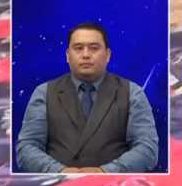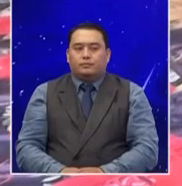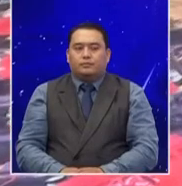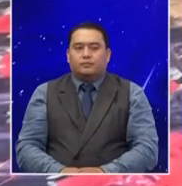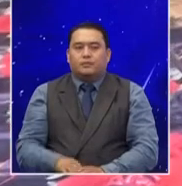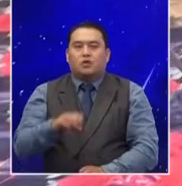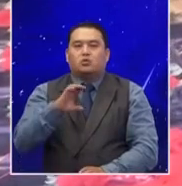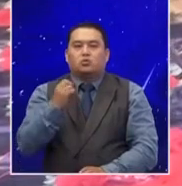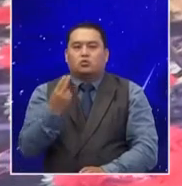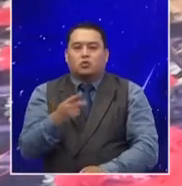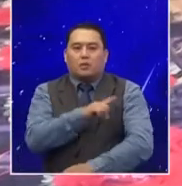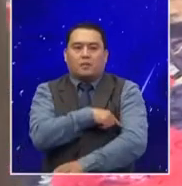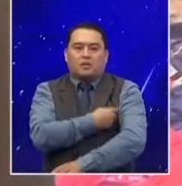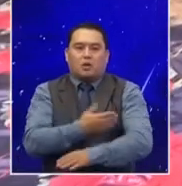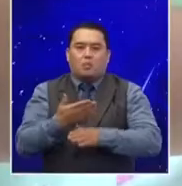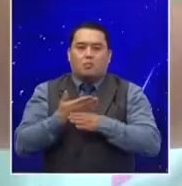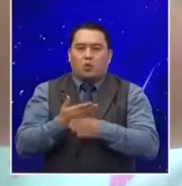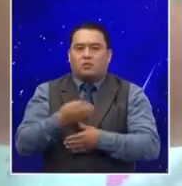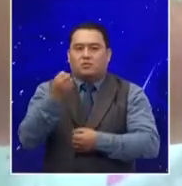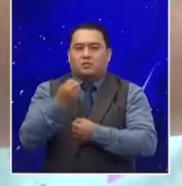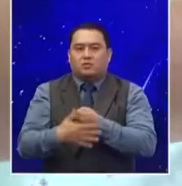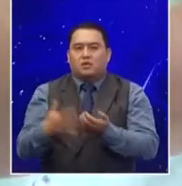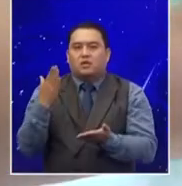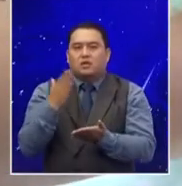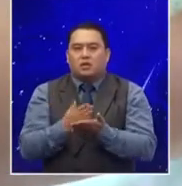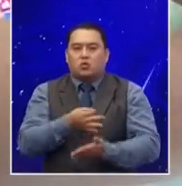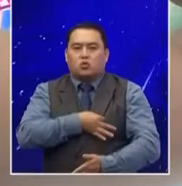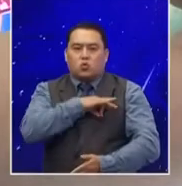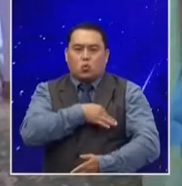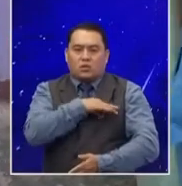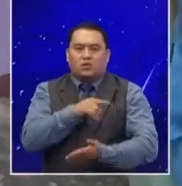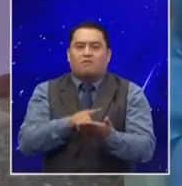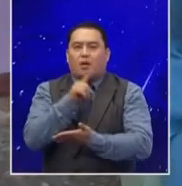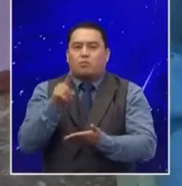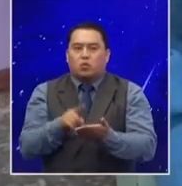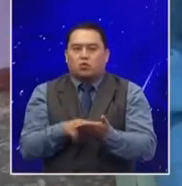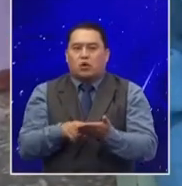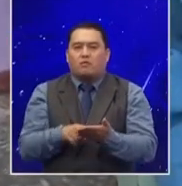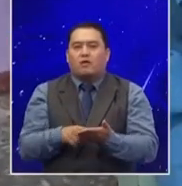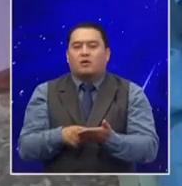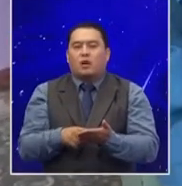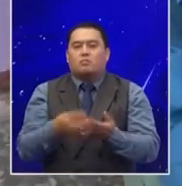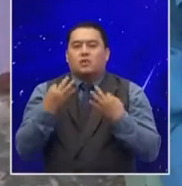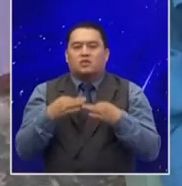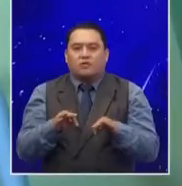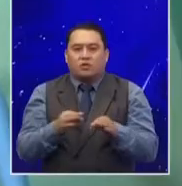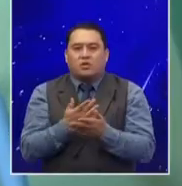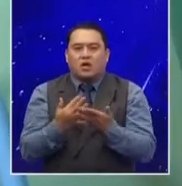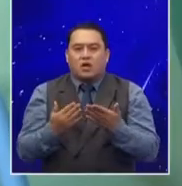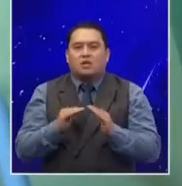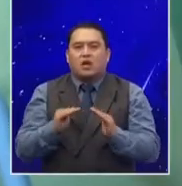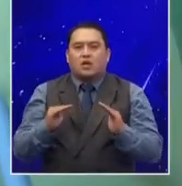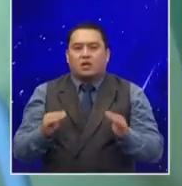Кроме социальной и медицинской помощи, в центре также занимаются и юридическими вопросами. Такой подход к работе позволил некоторым